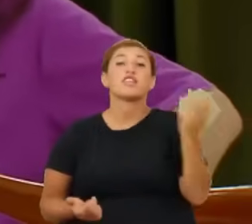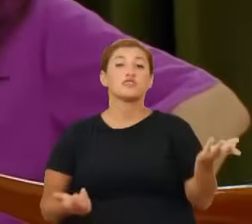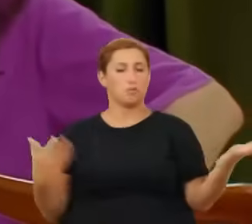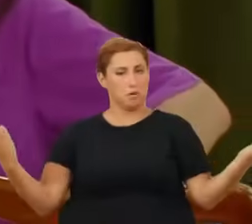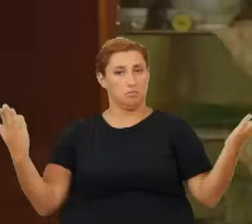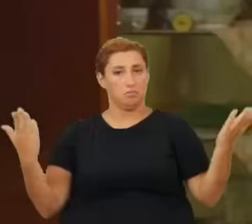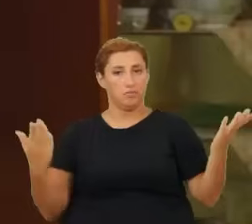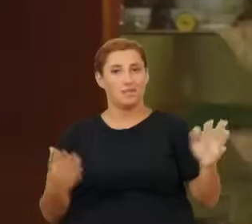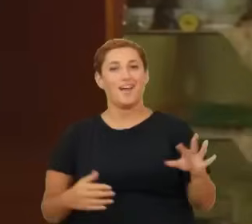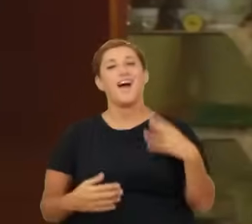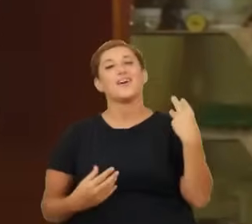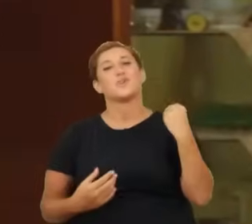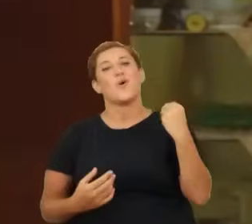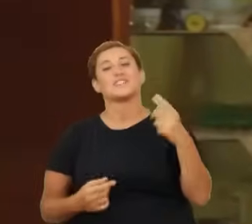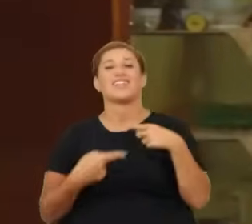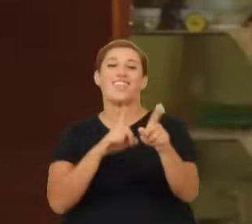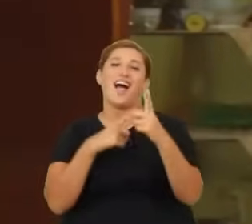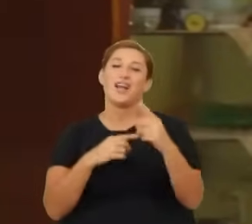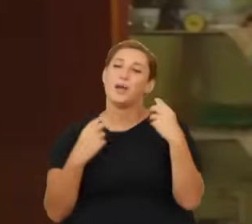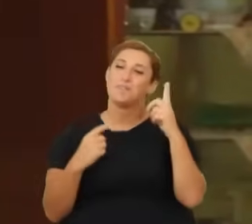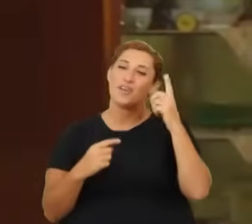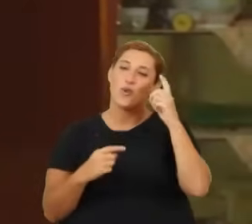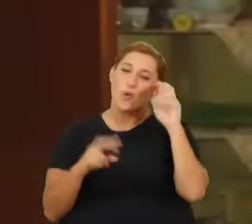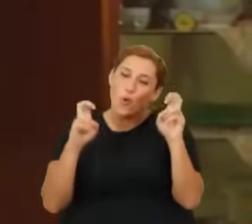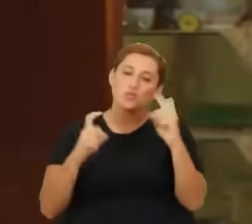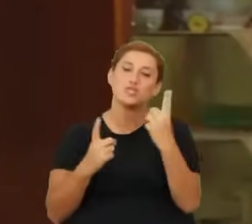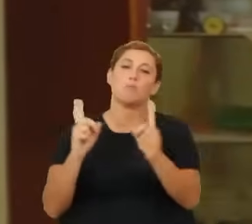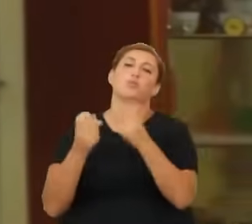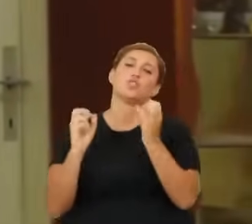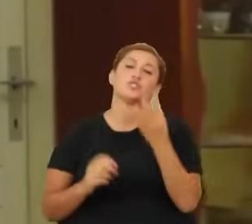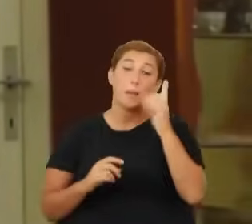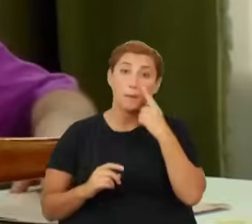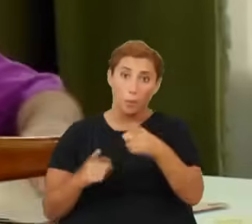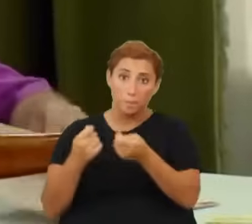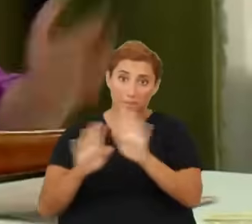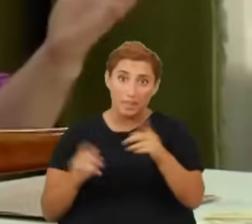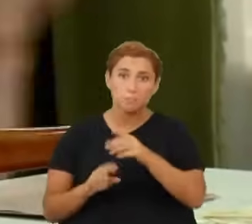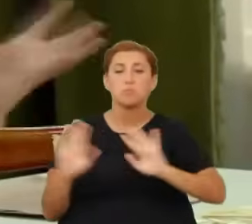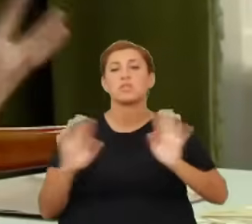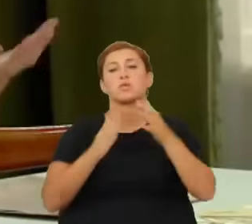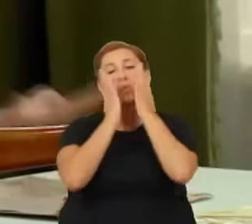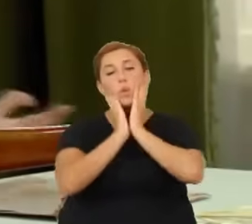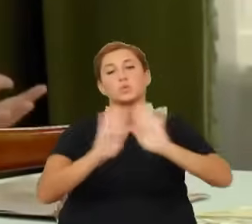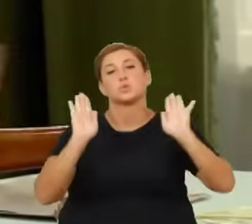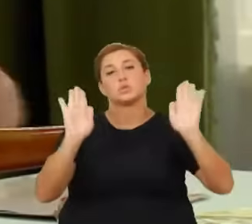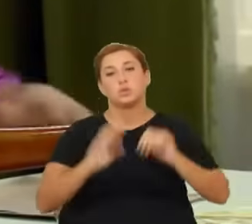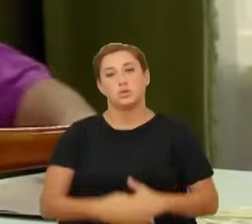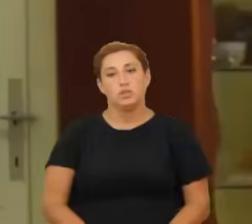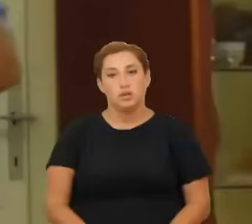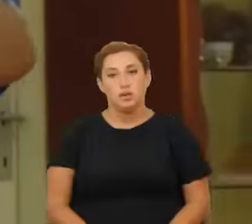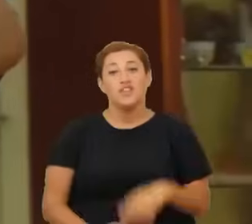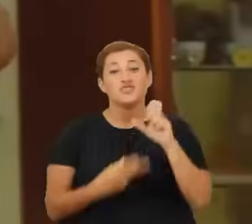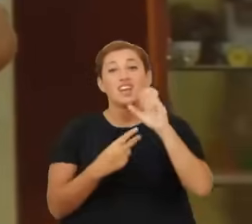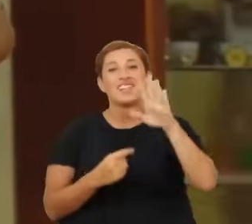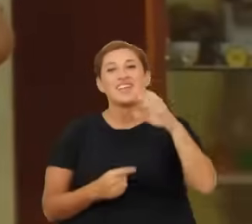be? Her güzel sana da bir dalga geçecek. Bir şey çıktı, bir konu çıktı. Bana bak, bitti mi onlar? Bitti, çok şükür Allah. Ha,